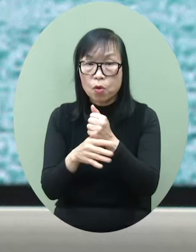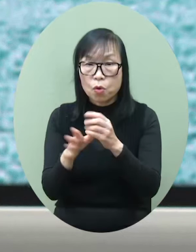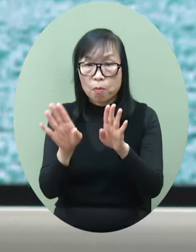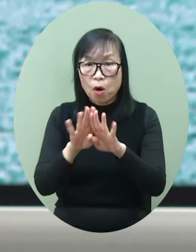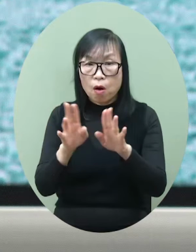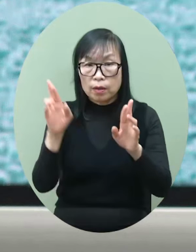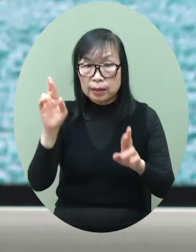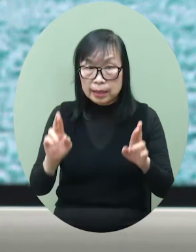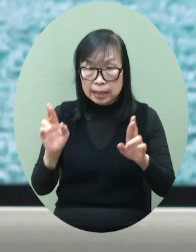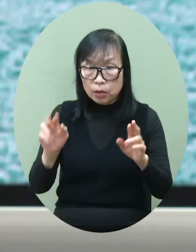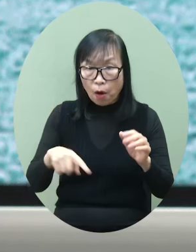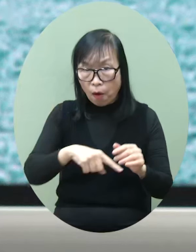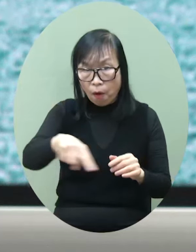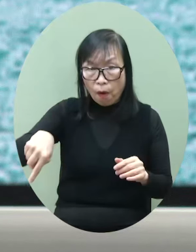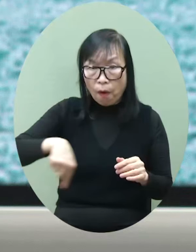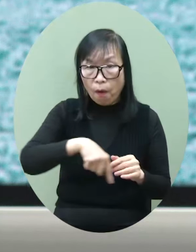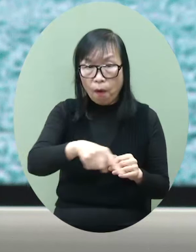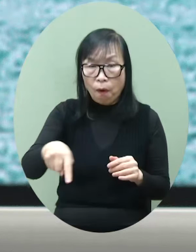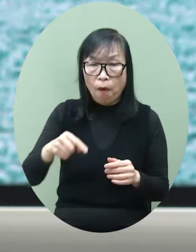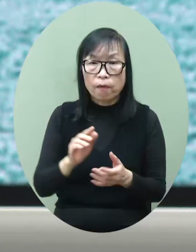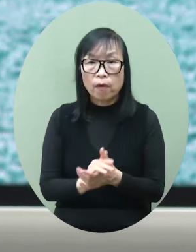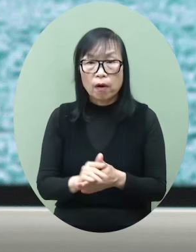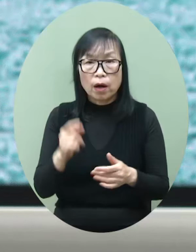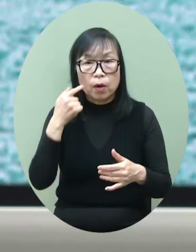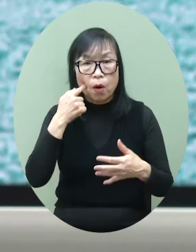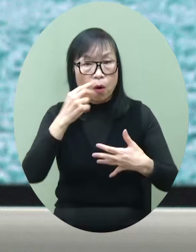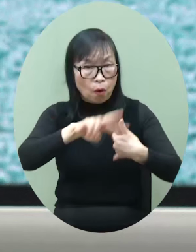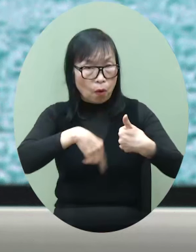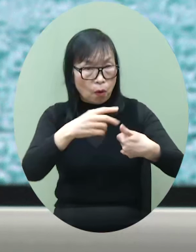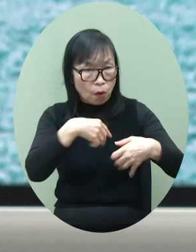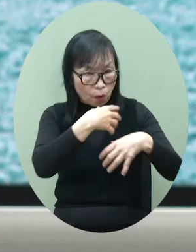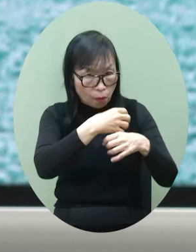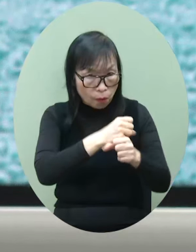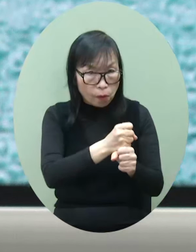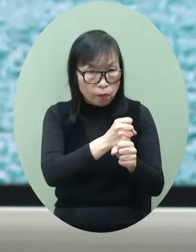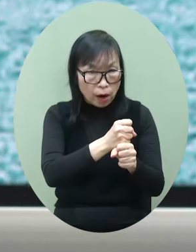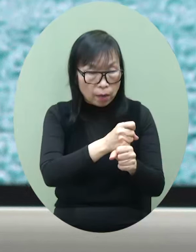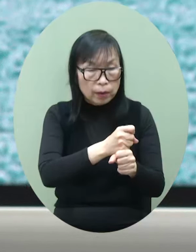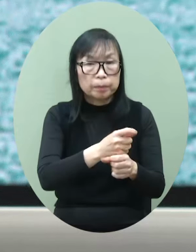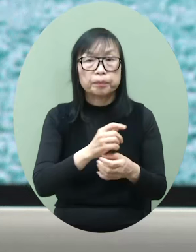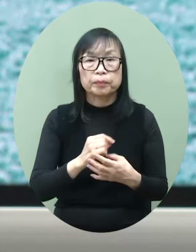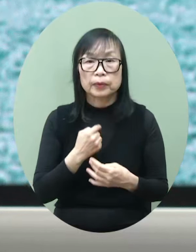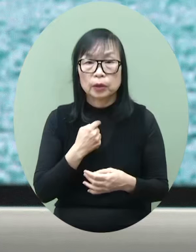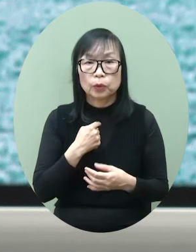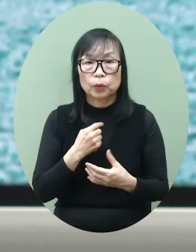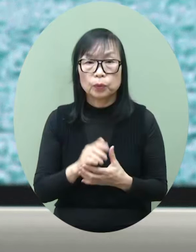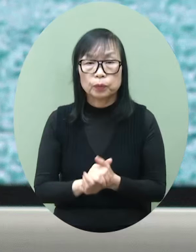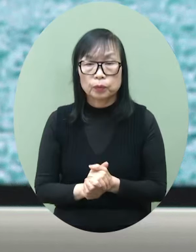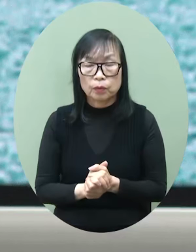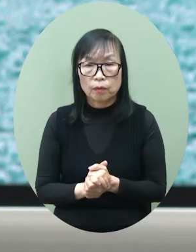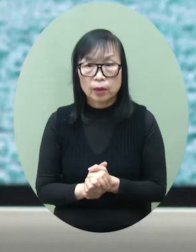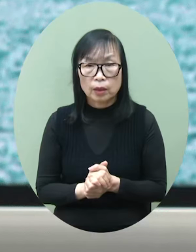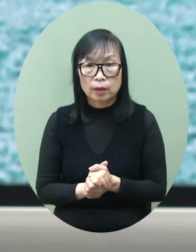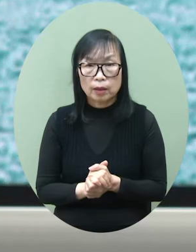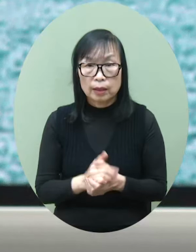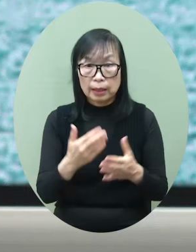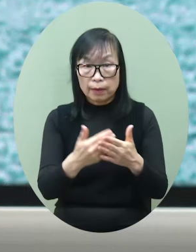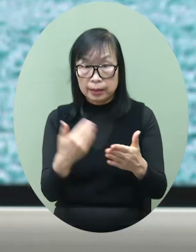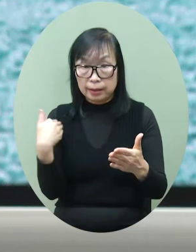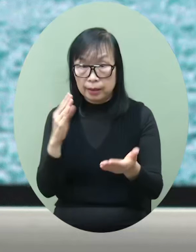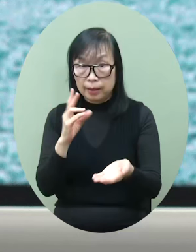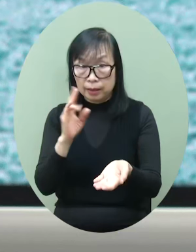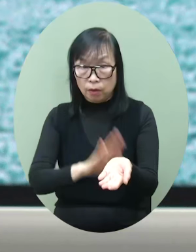市場都放在這個強制檢測的範圍裏因為之前那